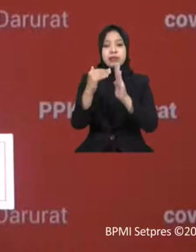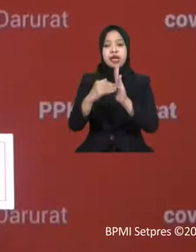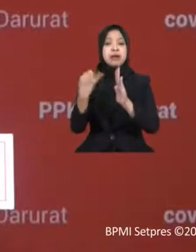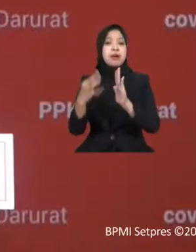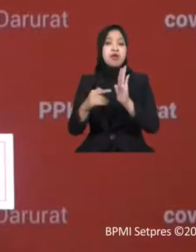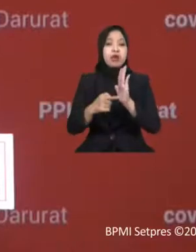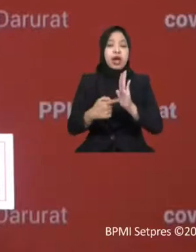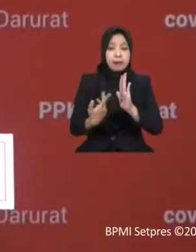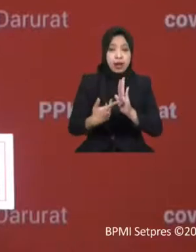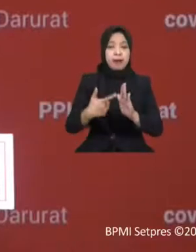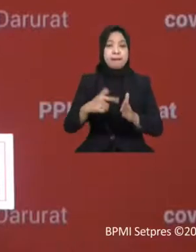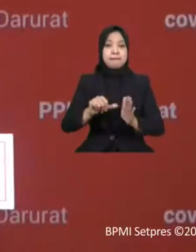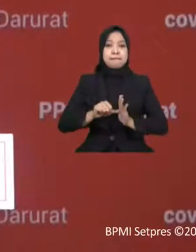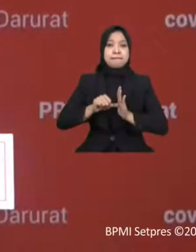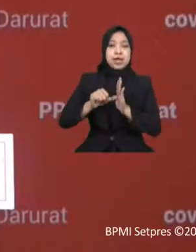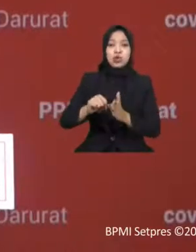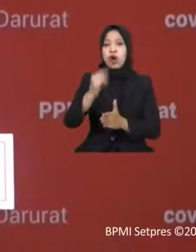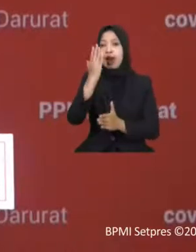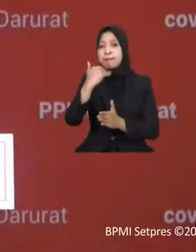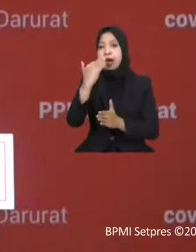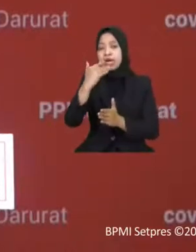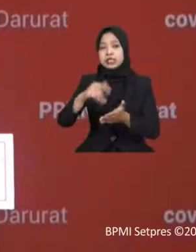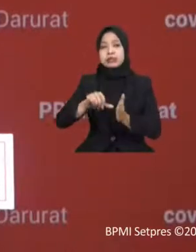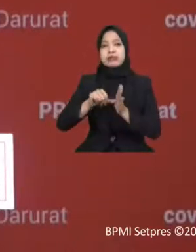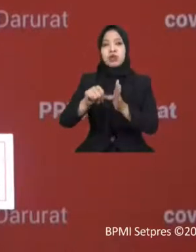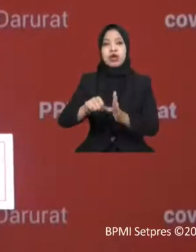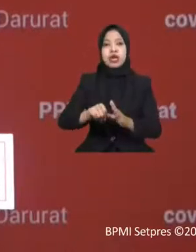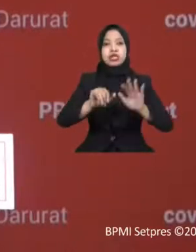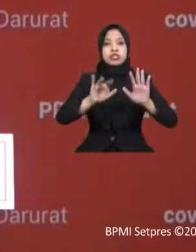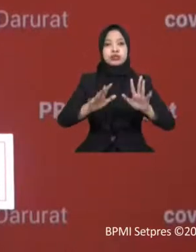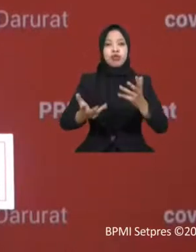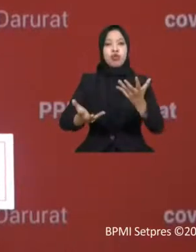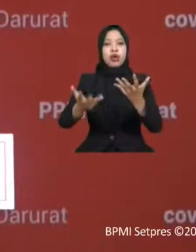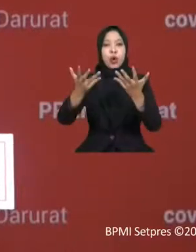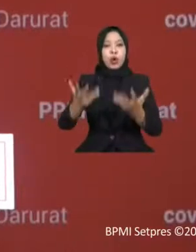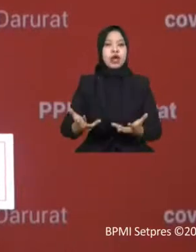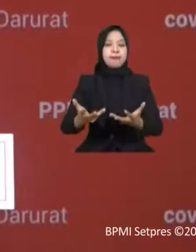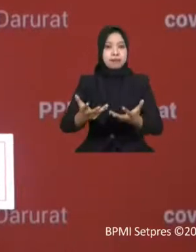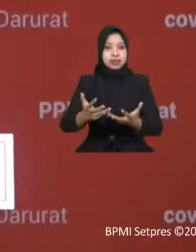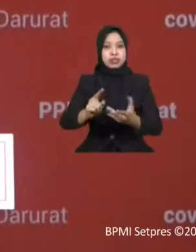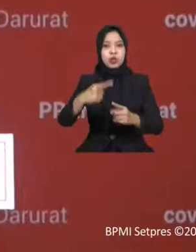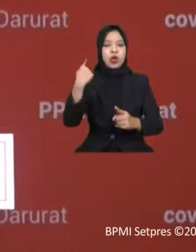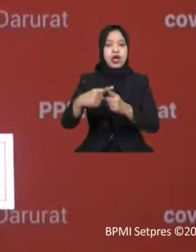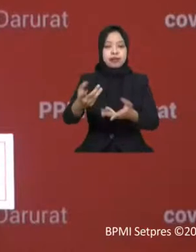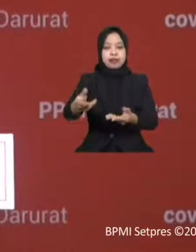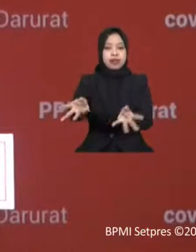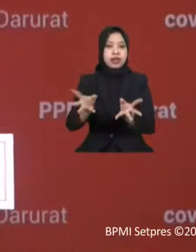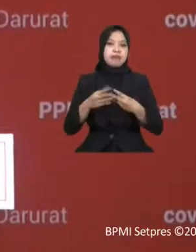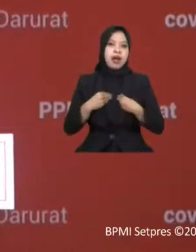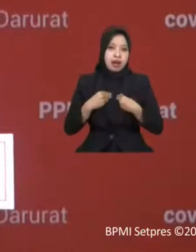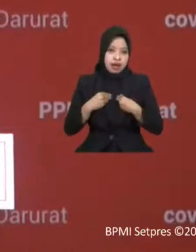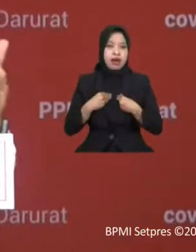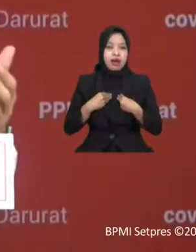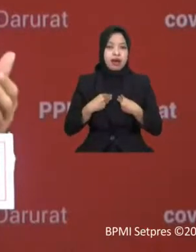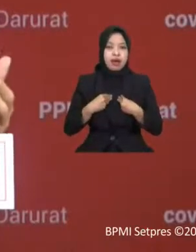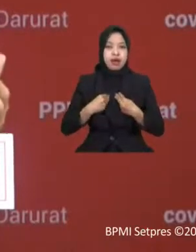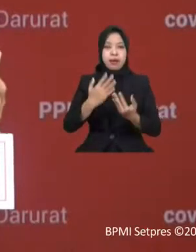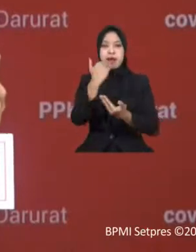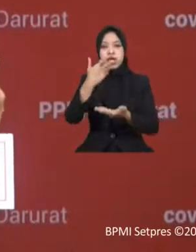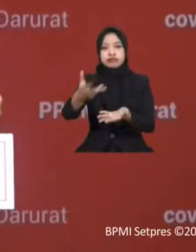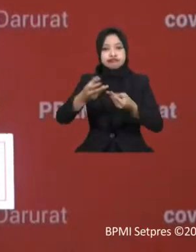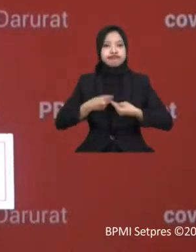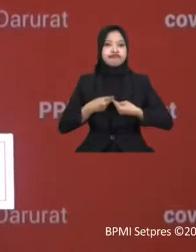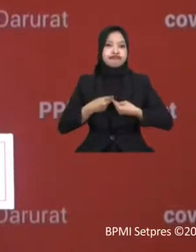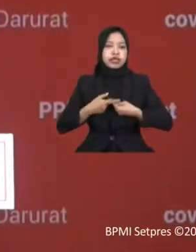menyalurkan bantuan beras sebesar 10 kg per penerima manfaat penyaluran